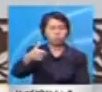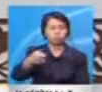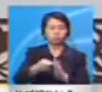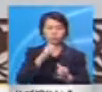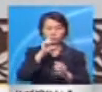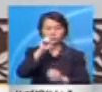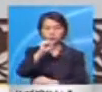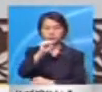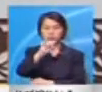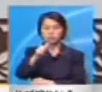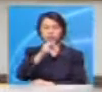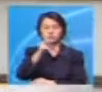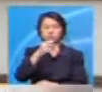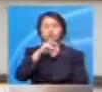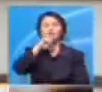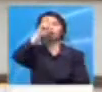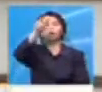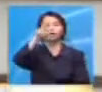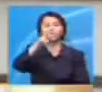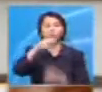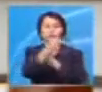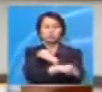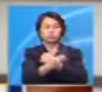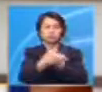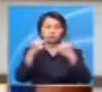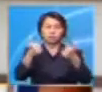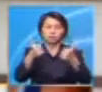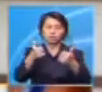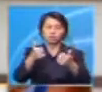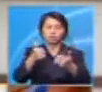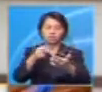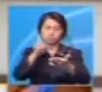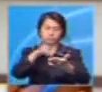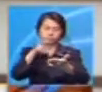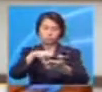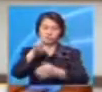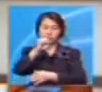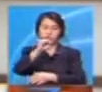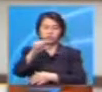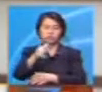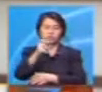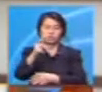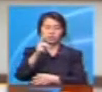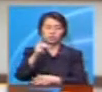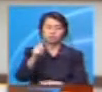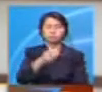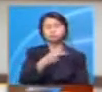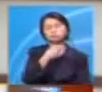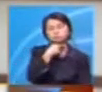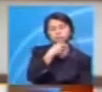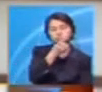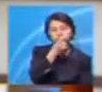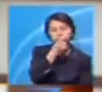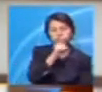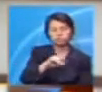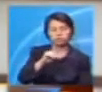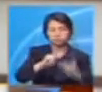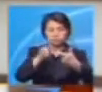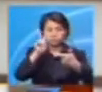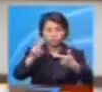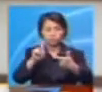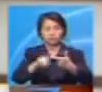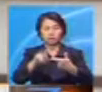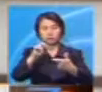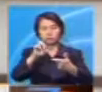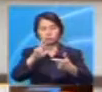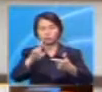sajak laung negeri yang abadi nukilan pendeklamasi kebangsaan Datin Haryani Harun manakala naib Johan milik Mohamad